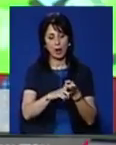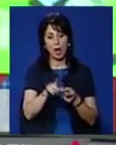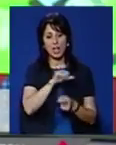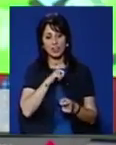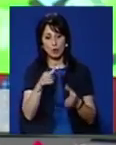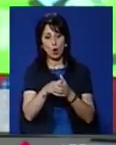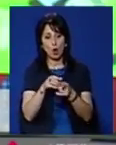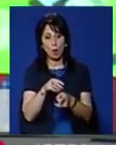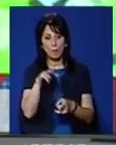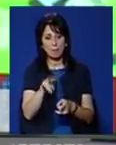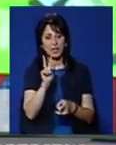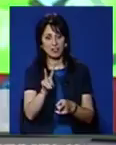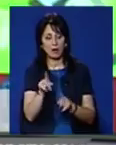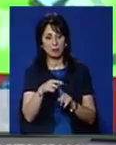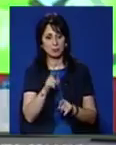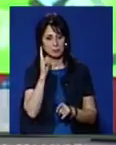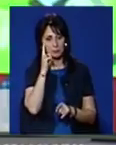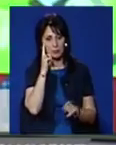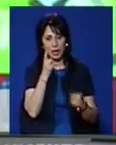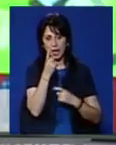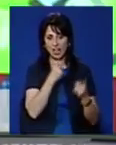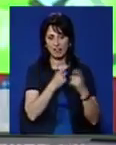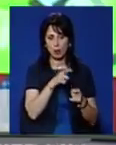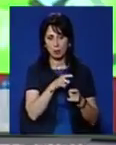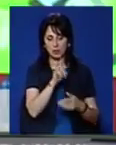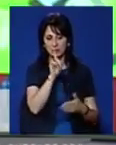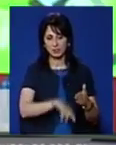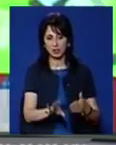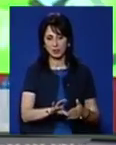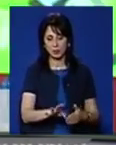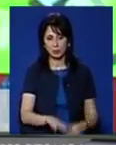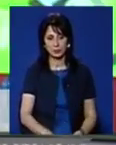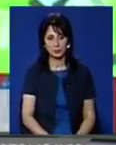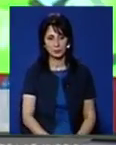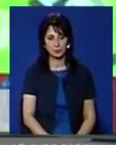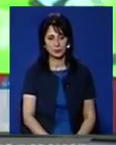დუმს, ცენტრ-პოინტის დაზარალებულები კი რჩეულიშვილის ინფორმაციას არ ენდობიან.